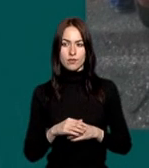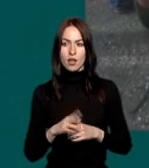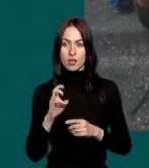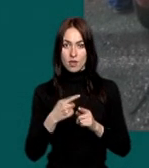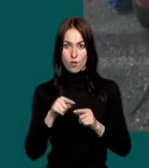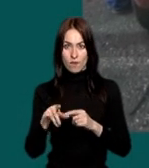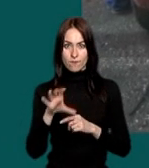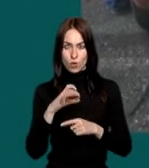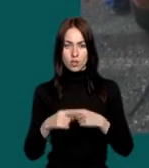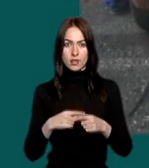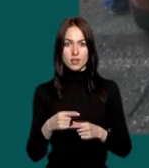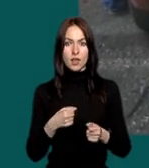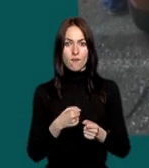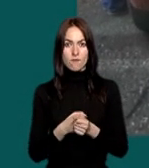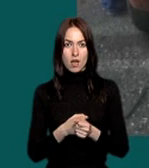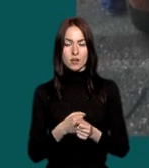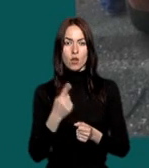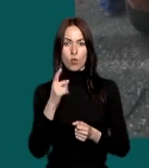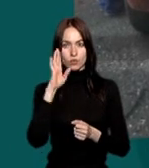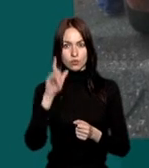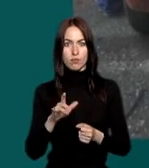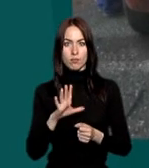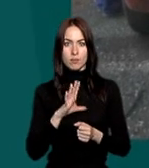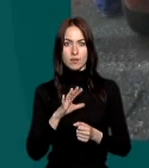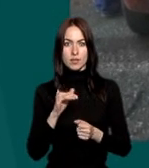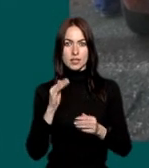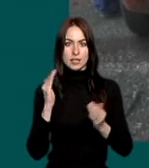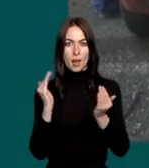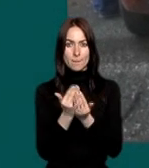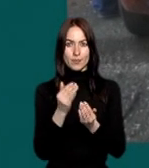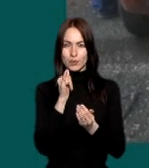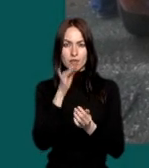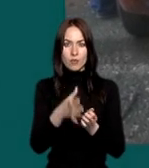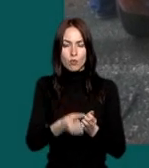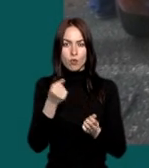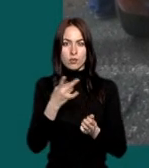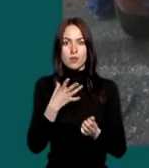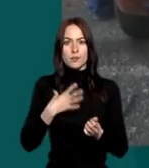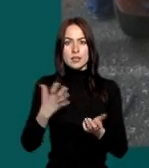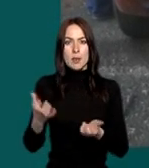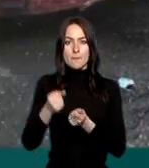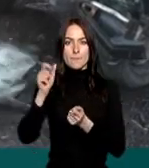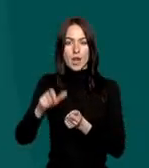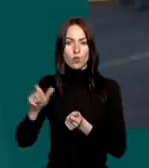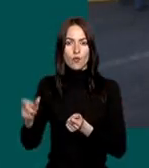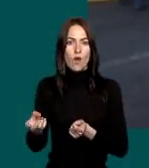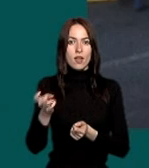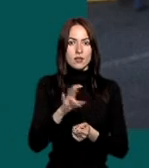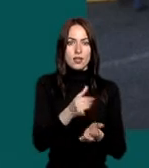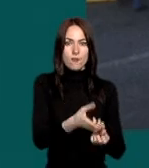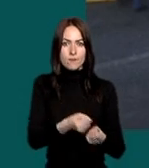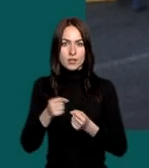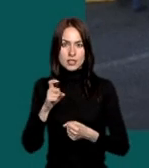На цих фото наслідки аварії. Один з чоловіків був заблокований. Щоб витягти його, знадобилася допомога рятувальників, розповів телефоном